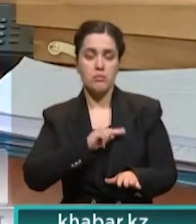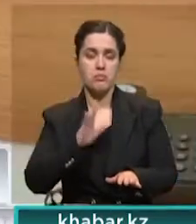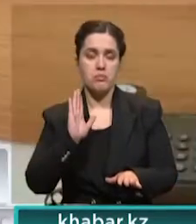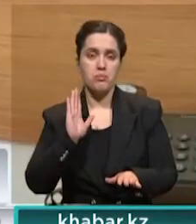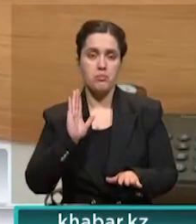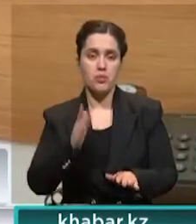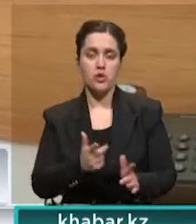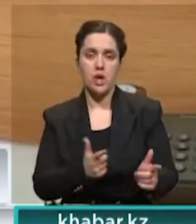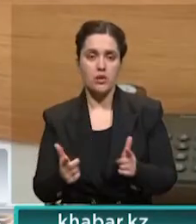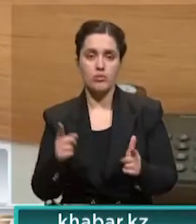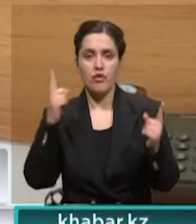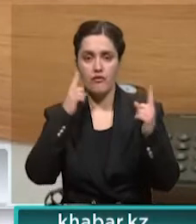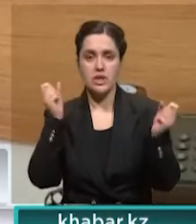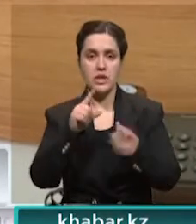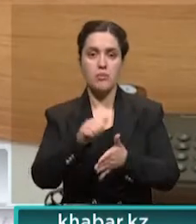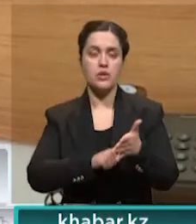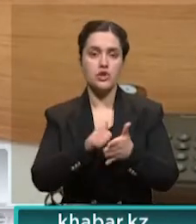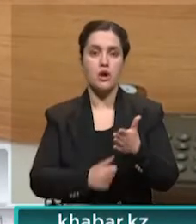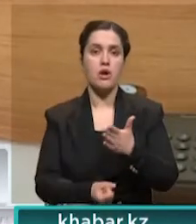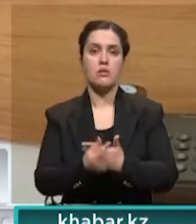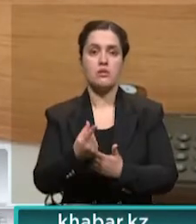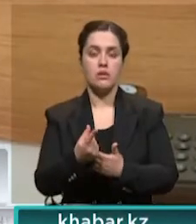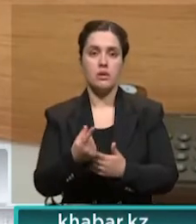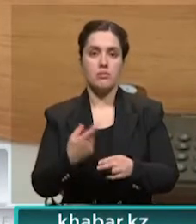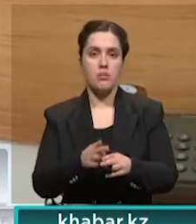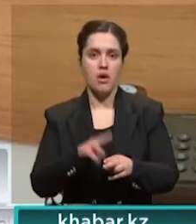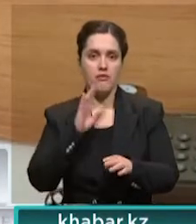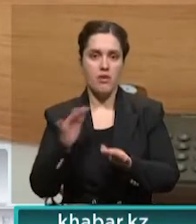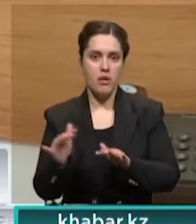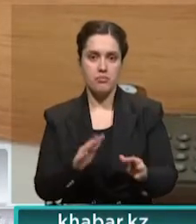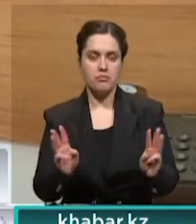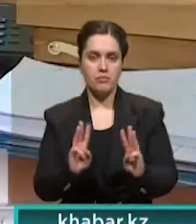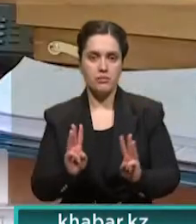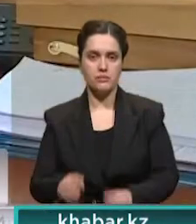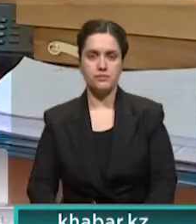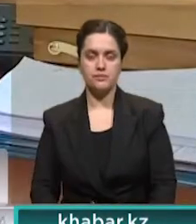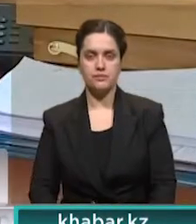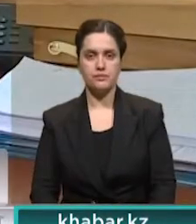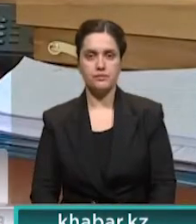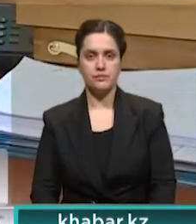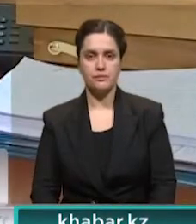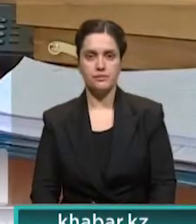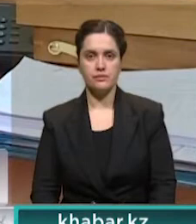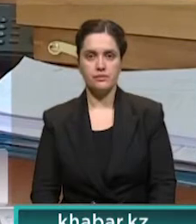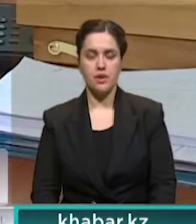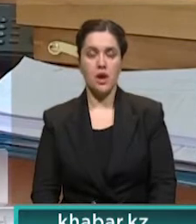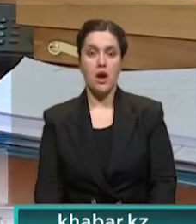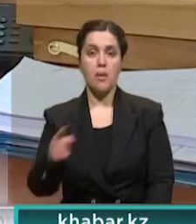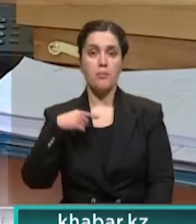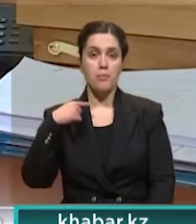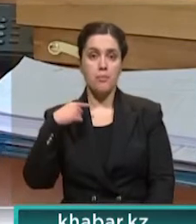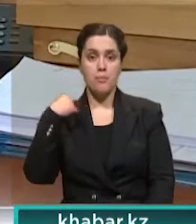будем проводить для того, чтобы выяснить причину появления этих наличия нефтепродуктов в этом колодце. По внешнему